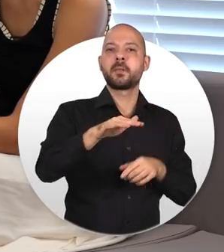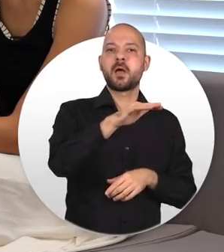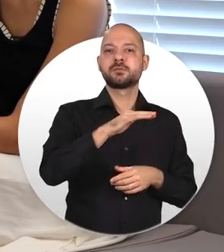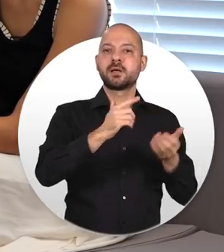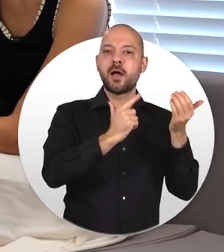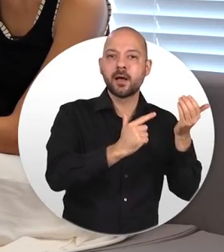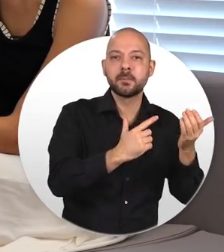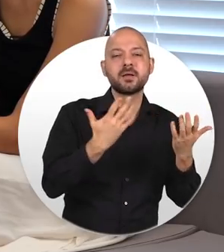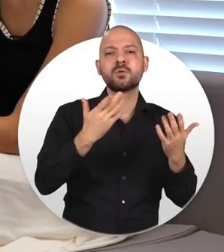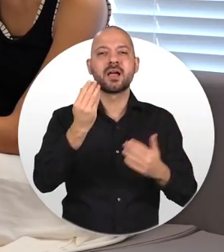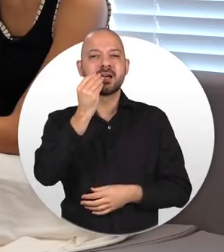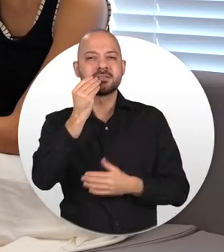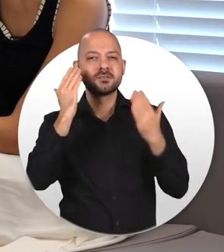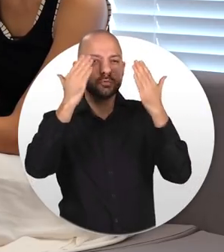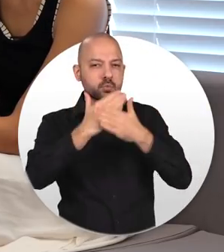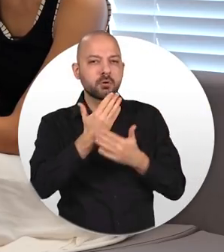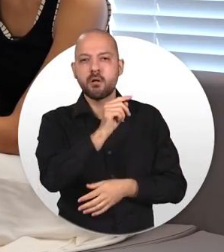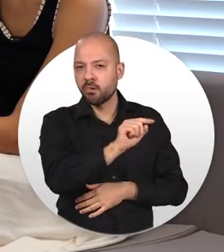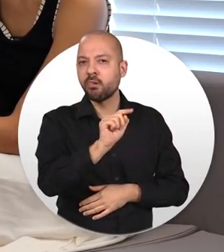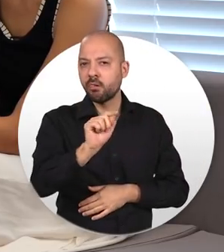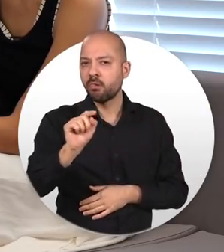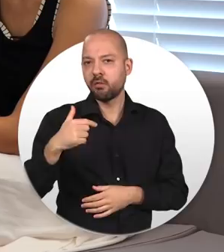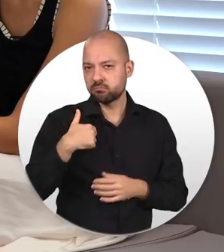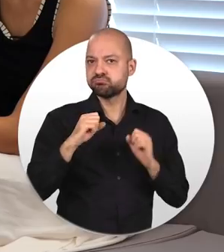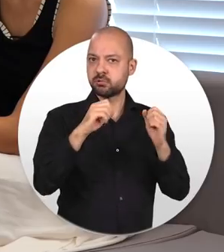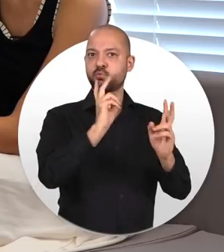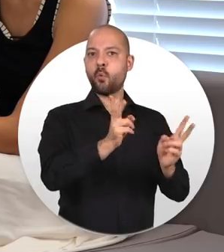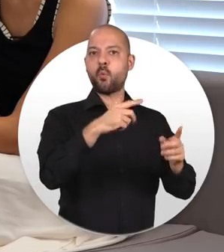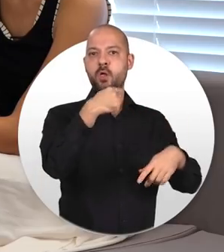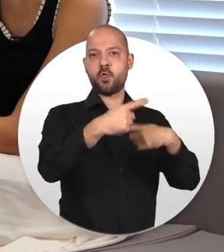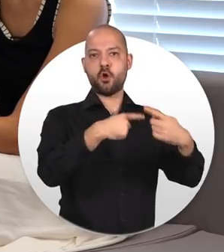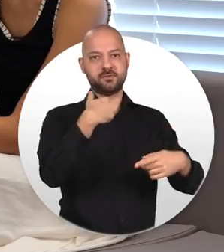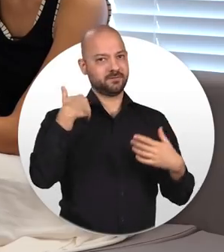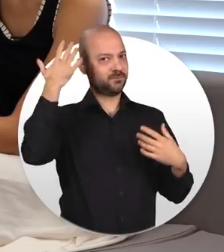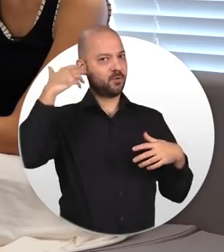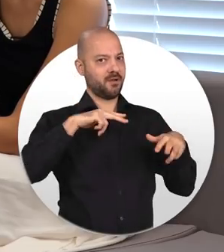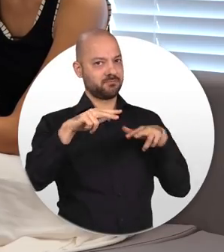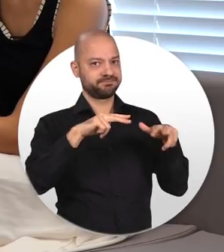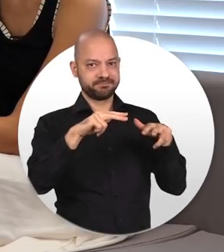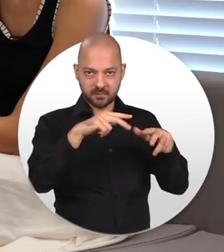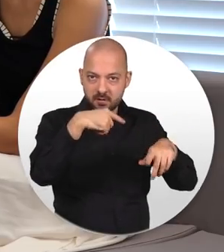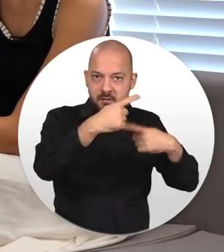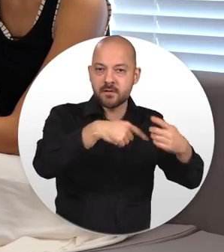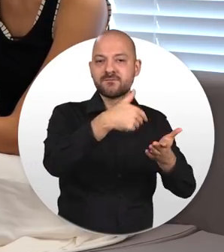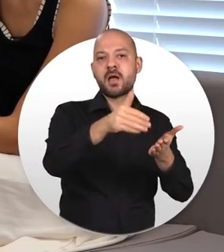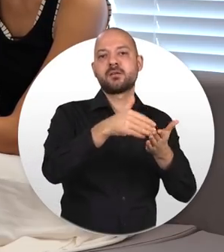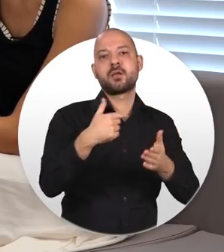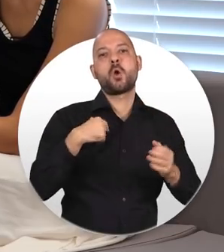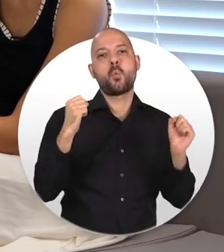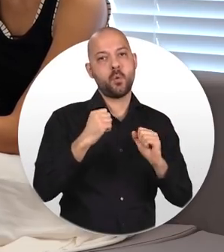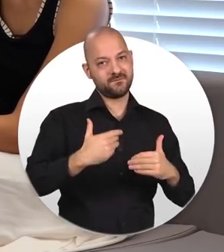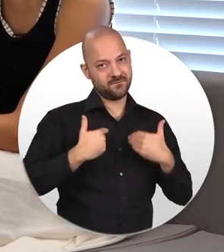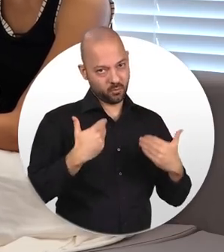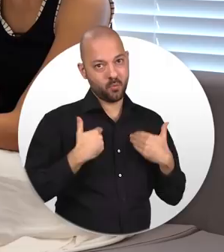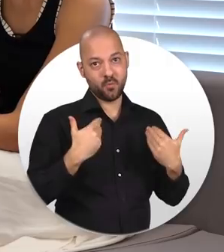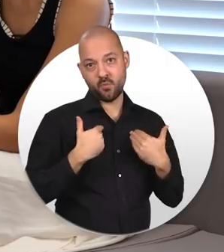Plästerum, ob das den Dialog, also die Tiersen am Deichstern, oder alles, was eben organisiert wird, sind ganz